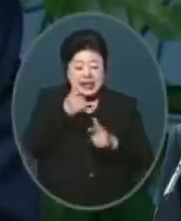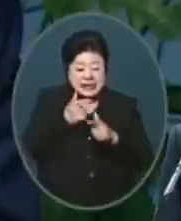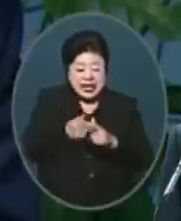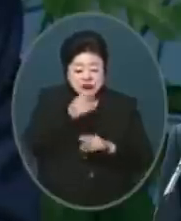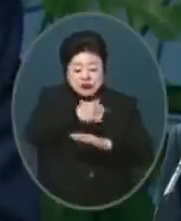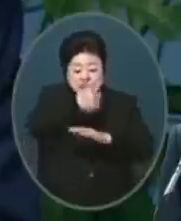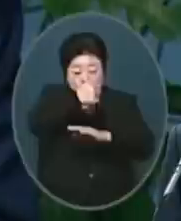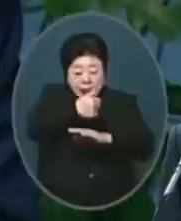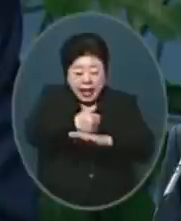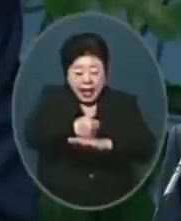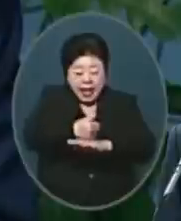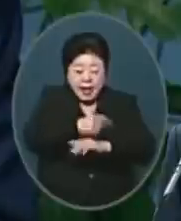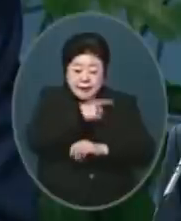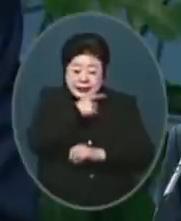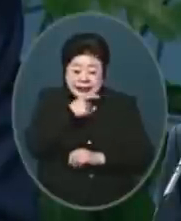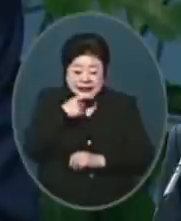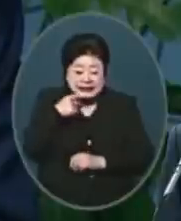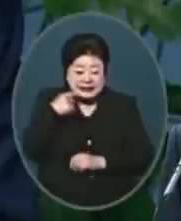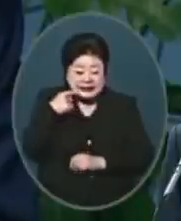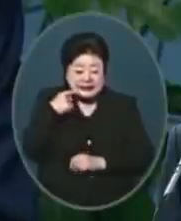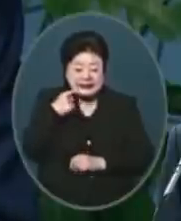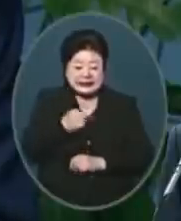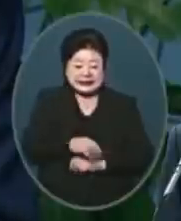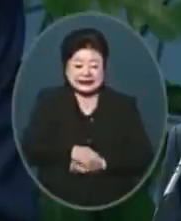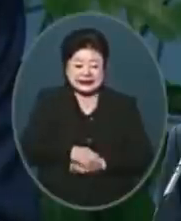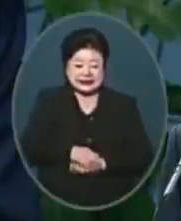예수 그리스도의 피는